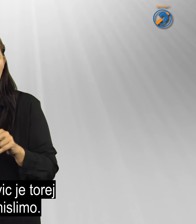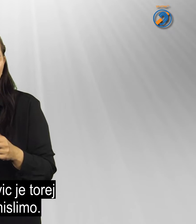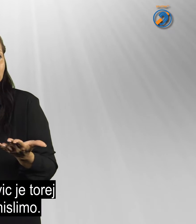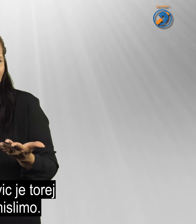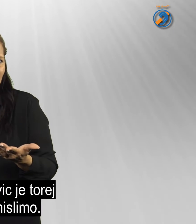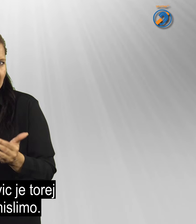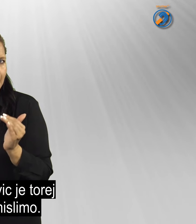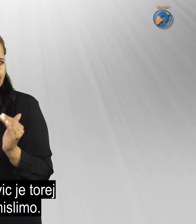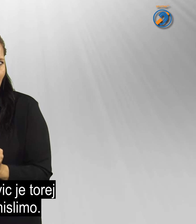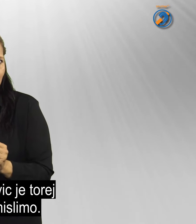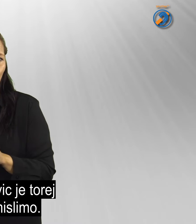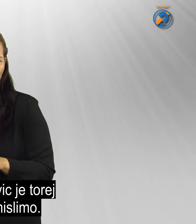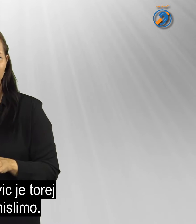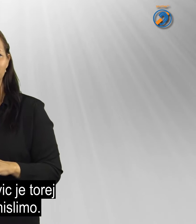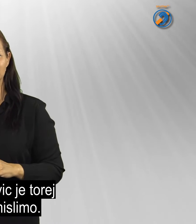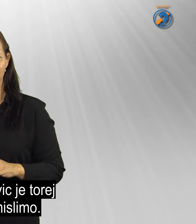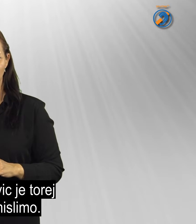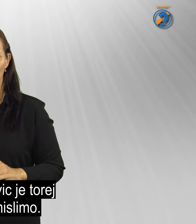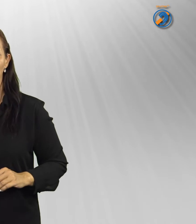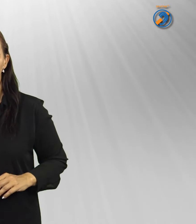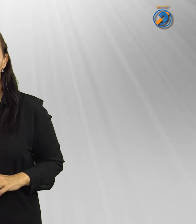Absolutnih pravic je torej manj, kot si mislimo.